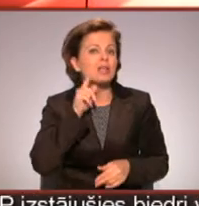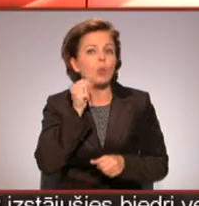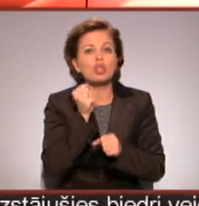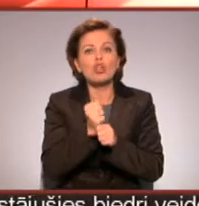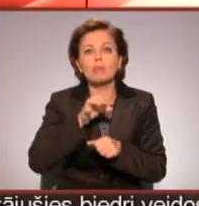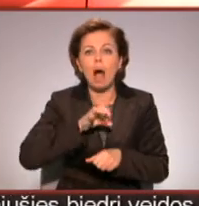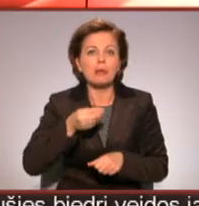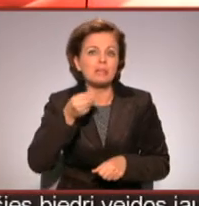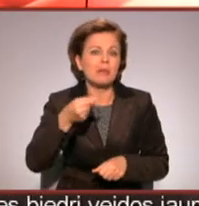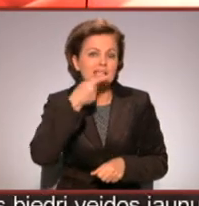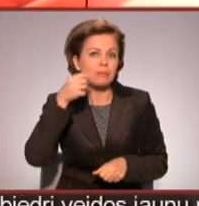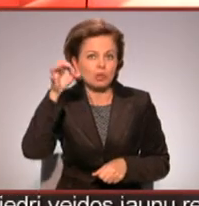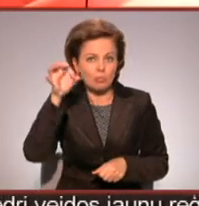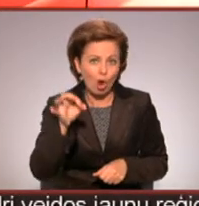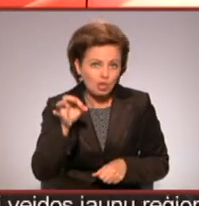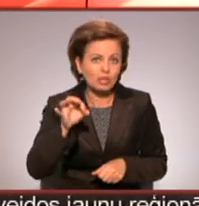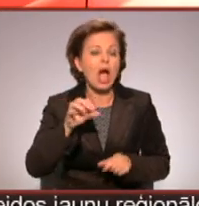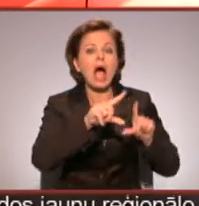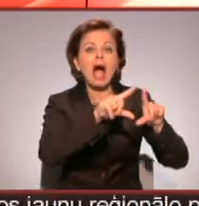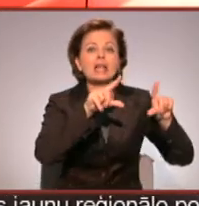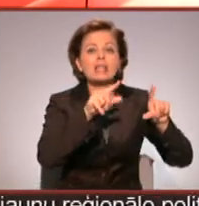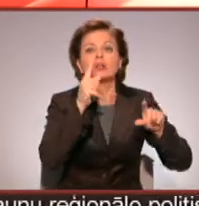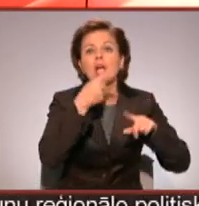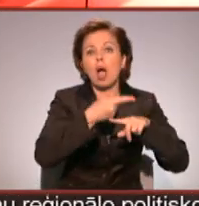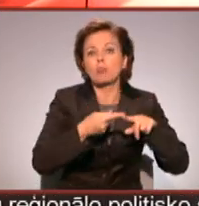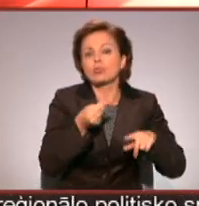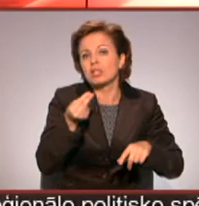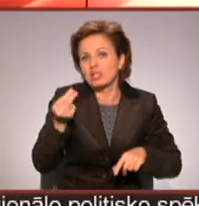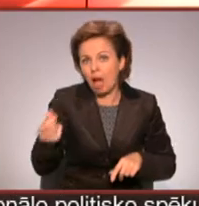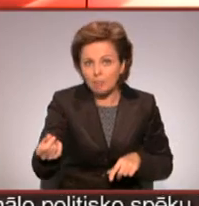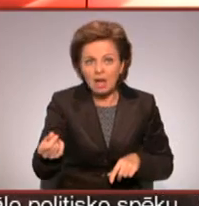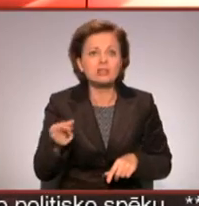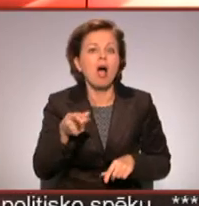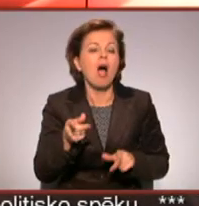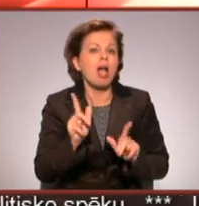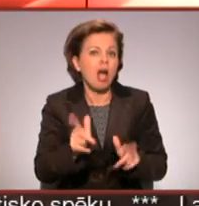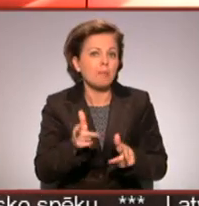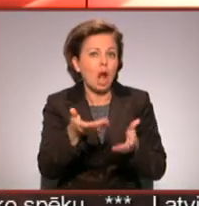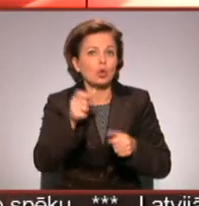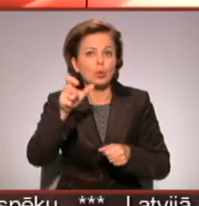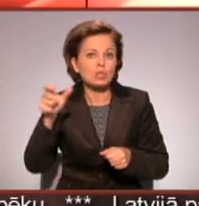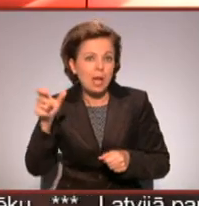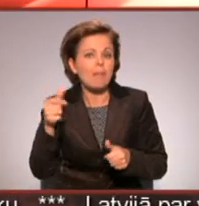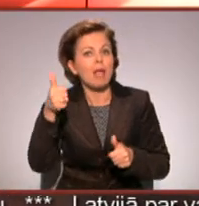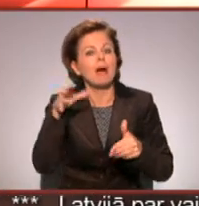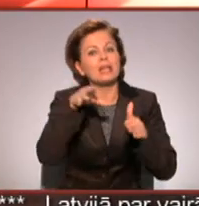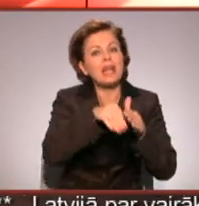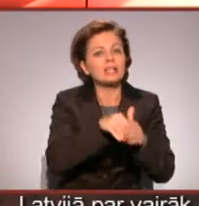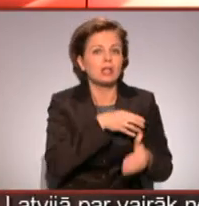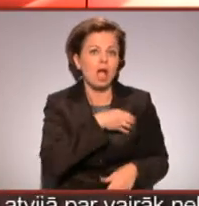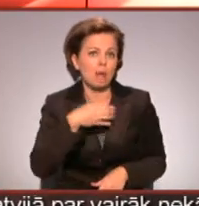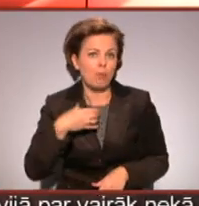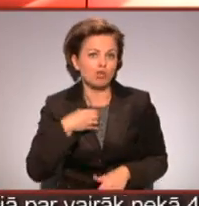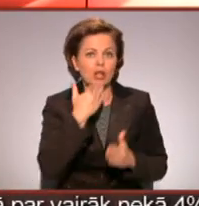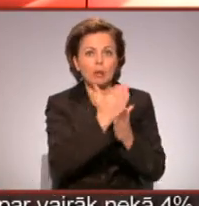apjomā, turpretī aģentūra sēdz tikai pusi darba samaksas. Līdz ar to uzņēmēji labprātāk iesaistās pašvaldību programmā, bet aģentūras